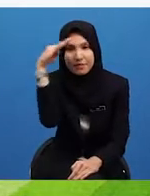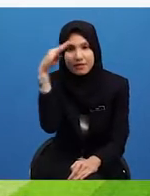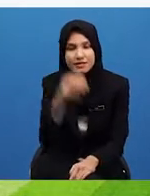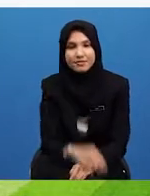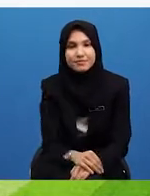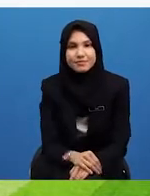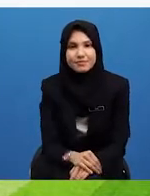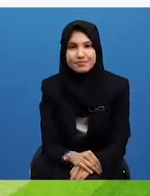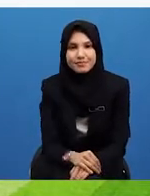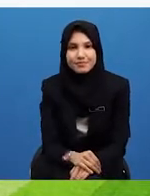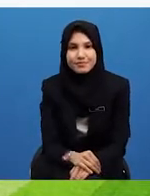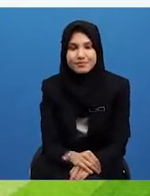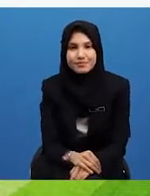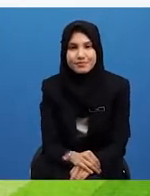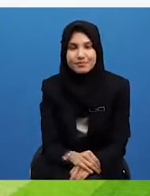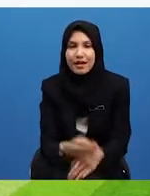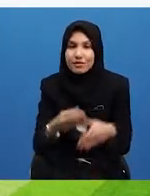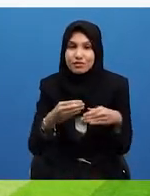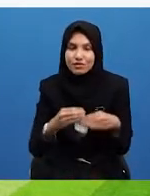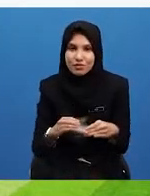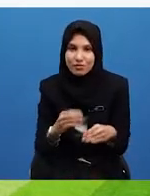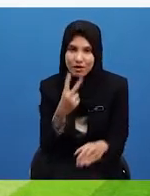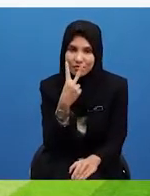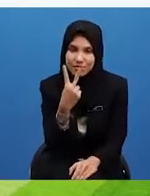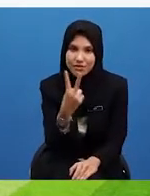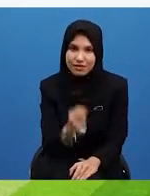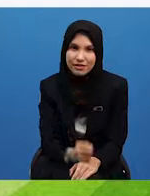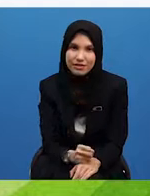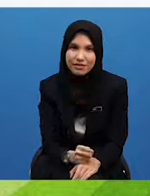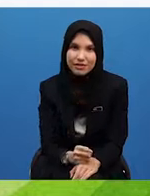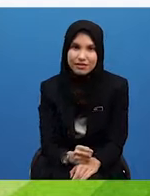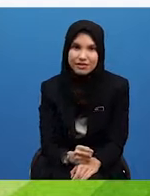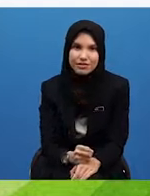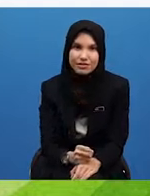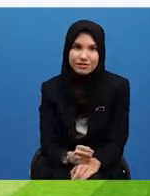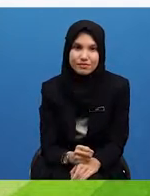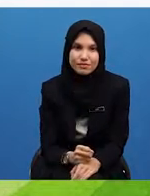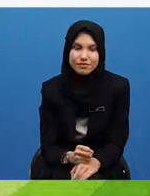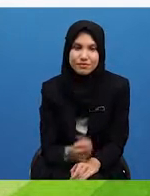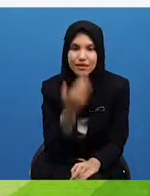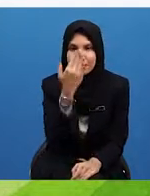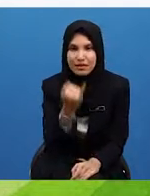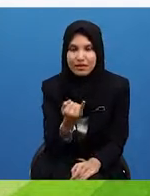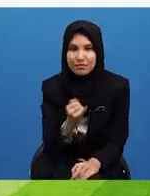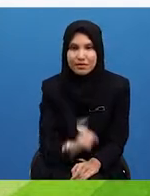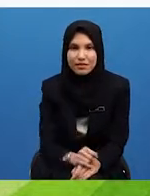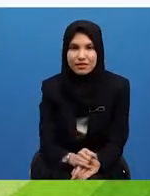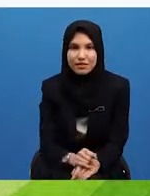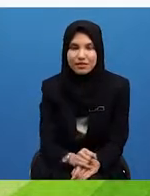h-cube kamu teliti betul-betul pada fikiran kamu